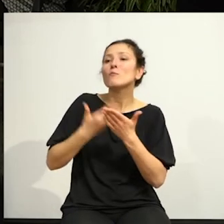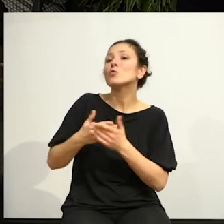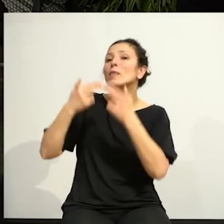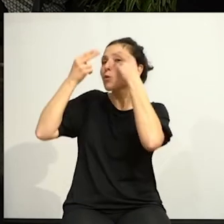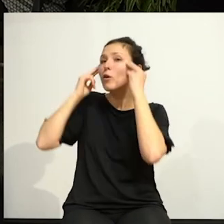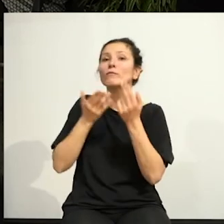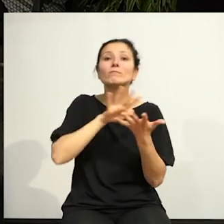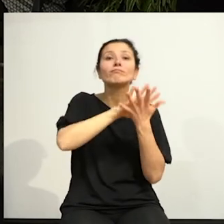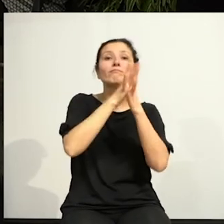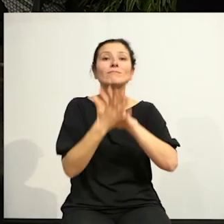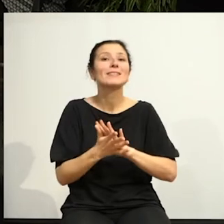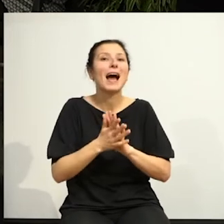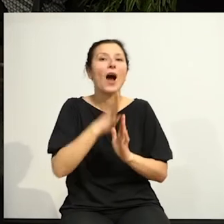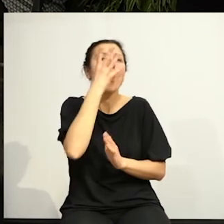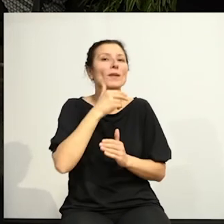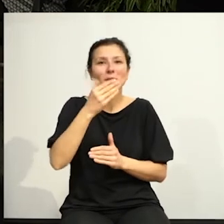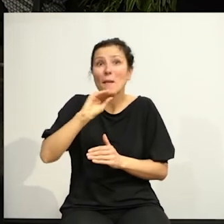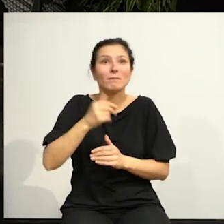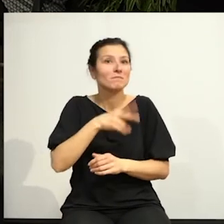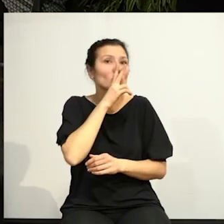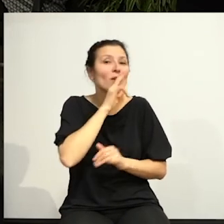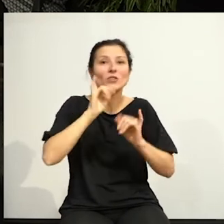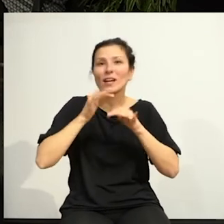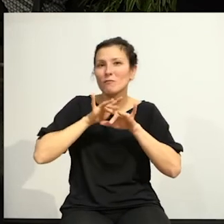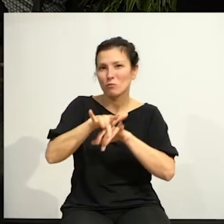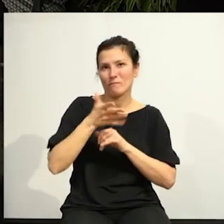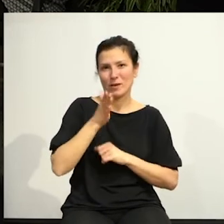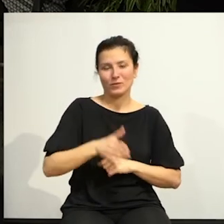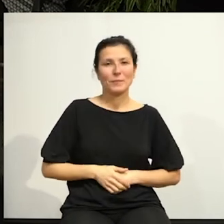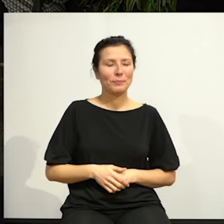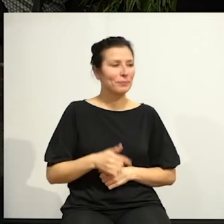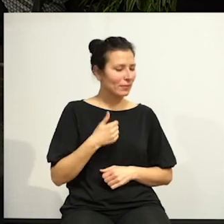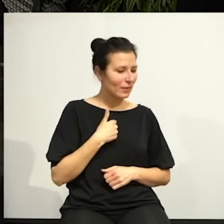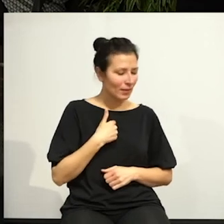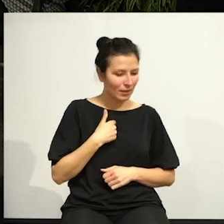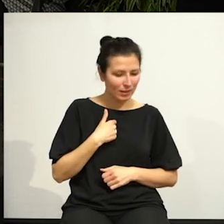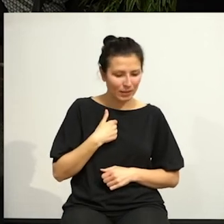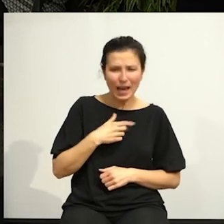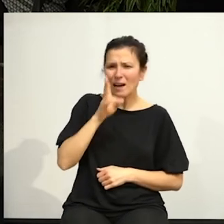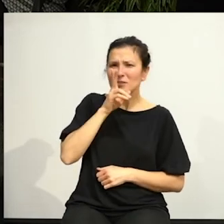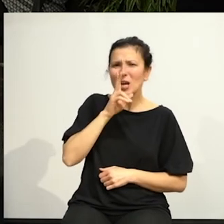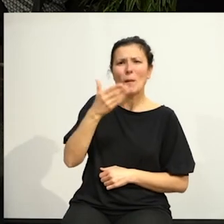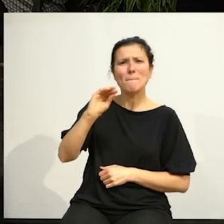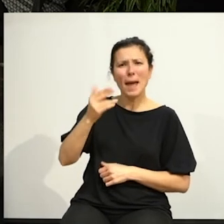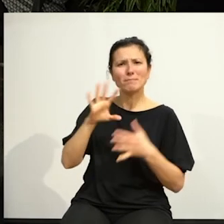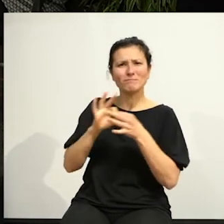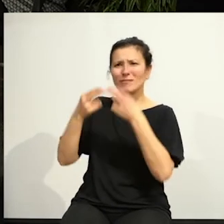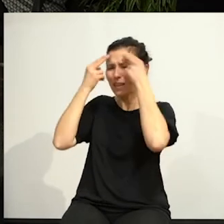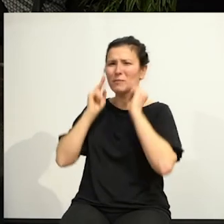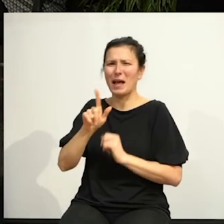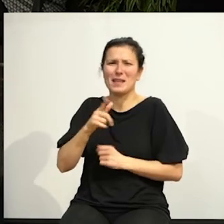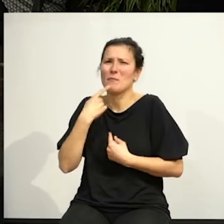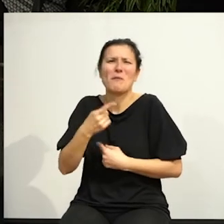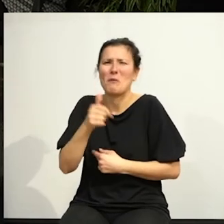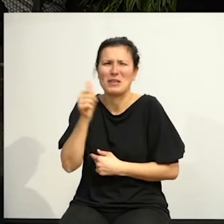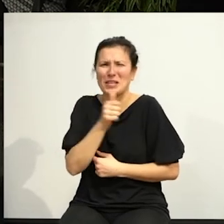spróbować, jak to będzie działało. Ja się przyznam, że widziałam dzisiaj rano mem z Norwidem, ale nie zatytułuję go, bo jest niecenzuralny. Natomiast istnieją takie memy,